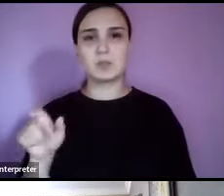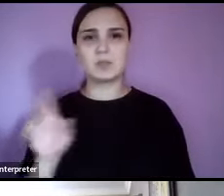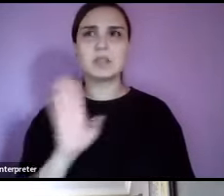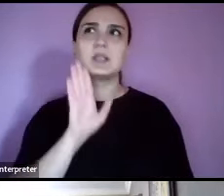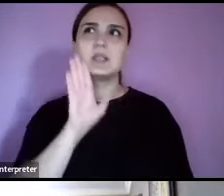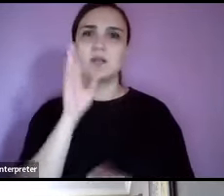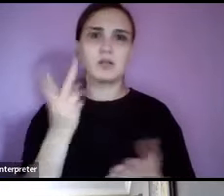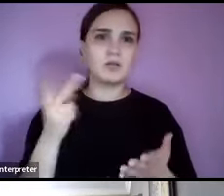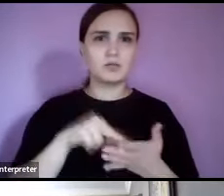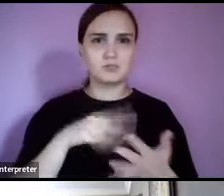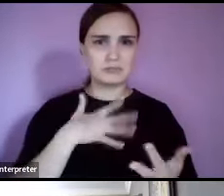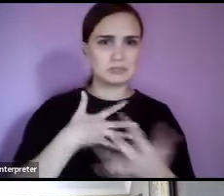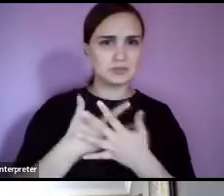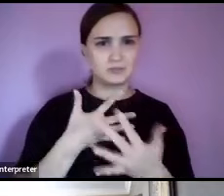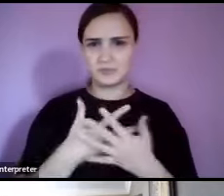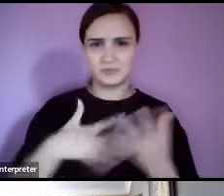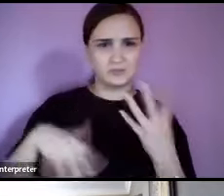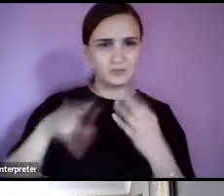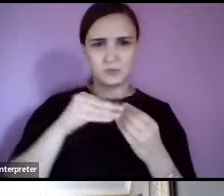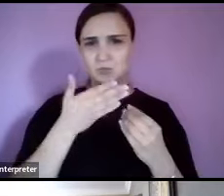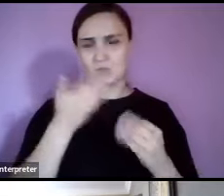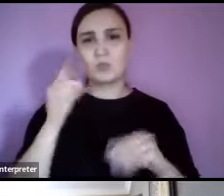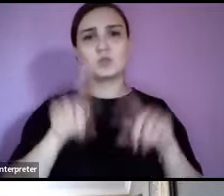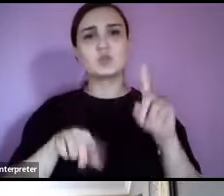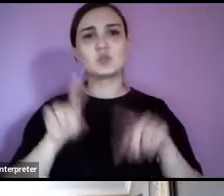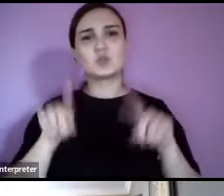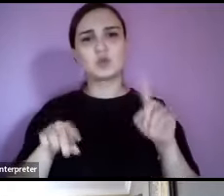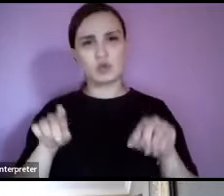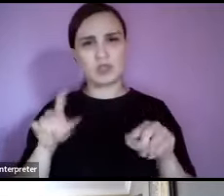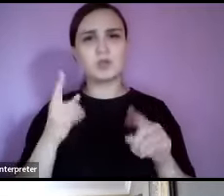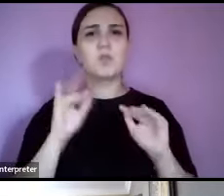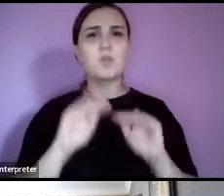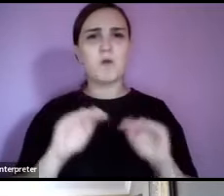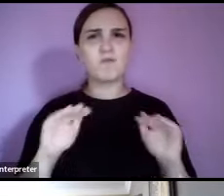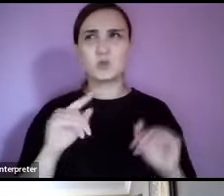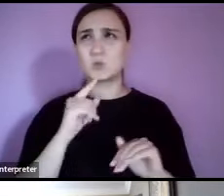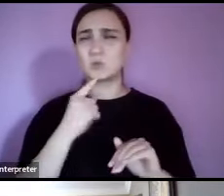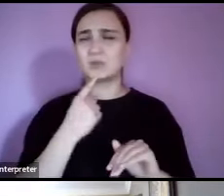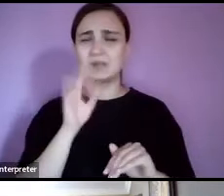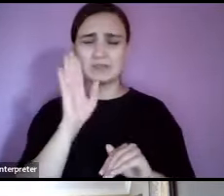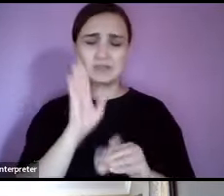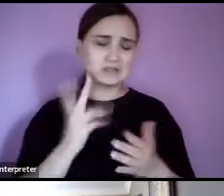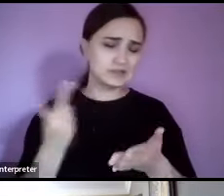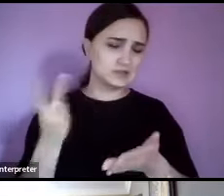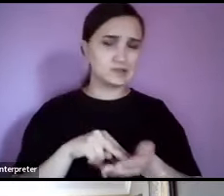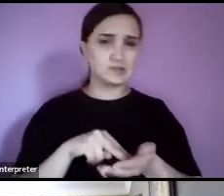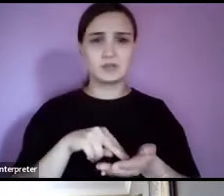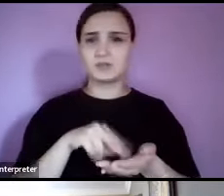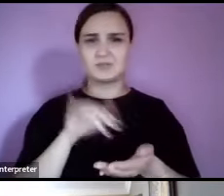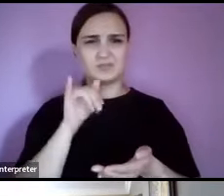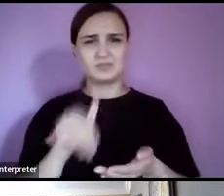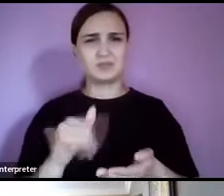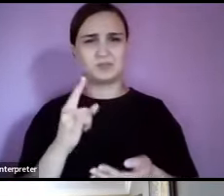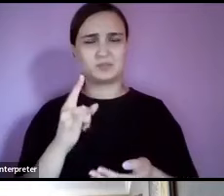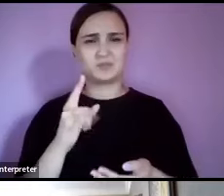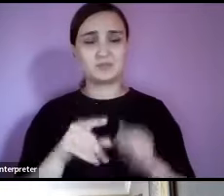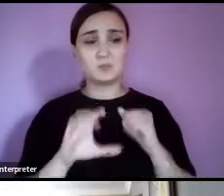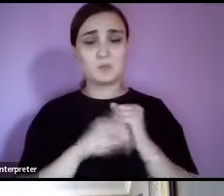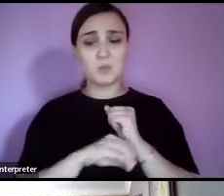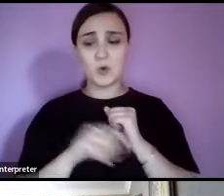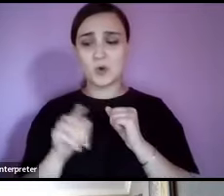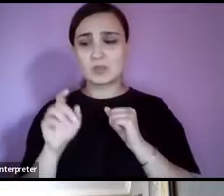არ შეიძლება ზოგიერთ და მათ შორის ბავშვს უჭირდეს დილის ადრე ადგომა და ერთჩინოს, რომ სანამ ბოლო წუთები არ მოა,